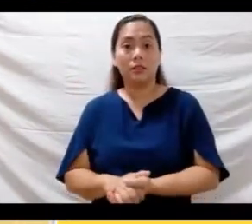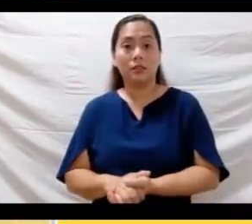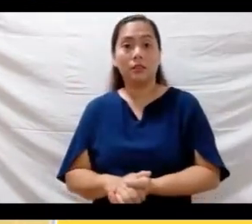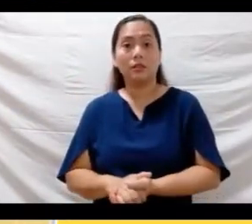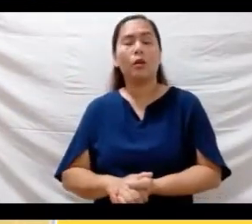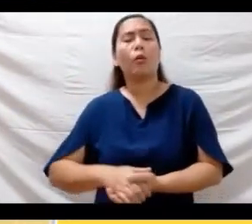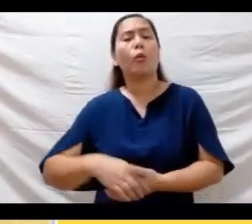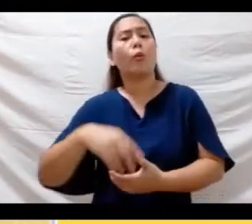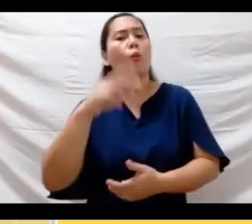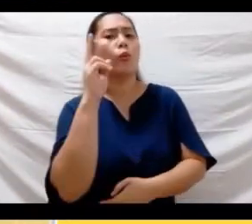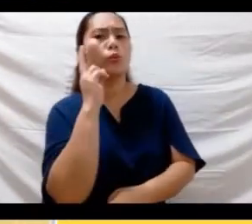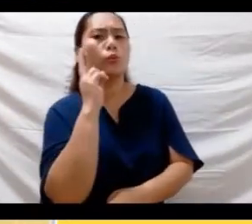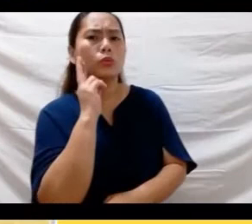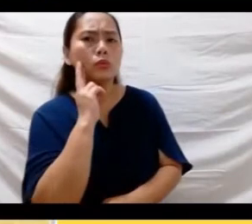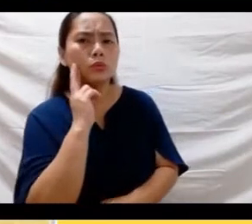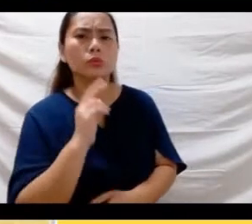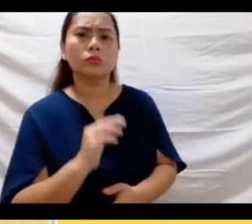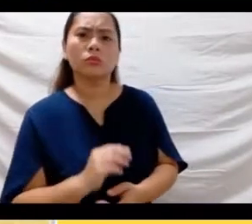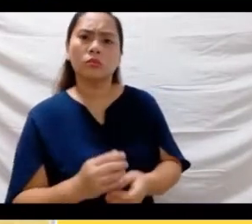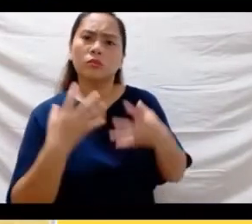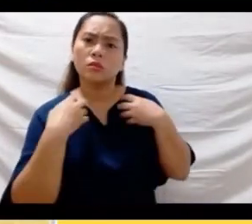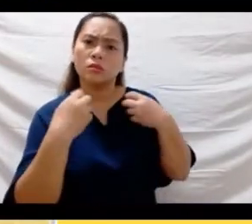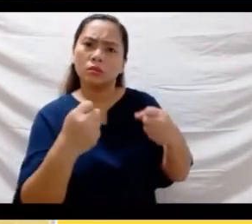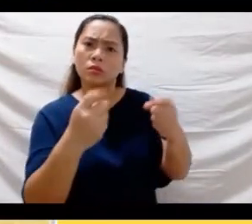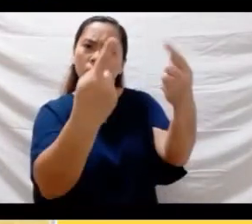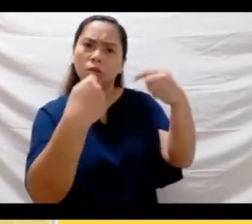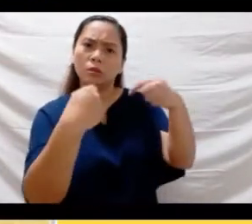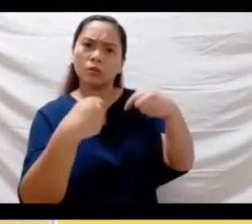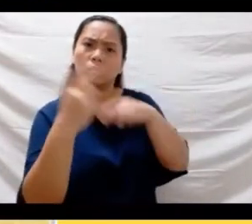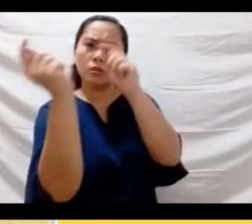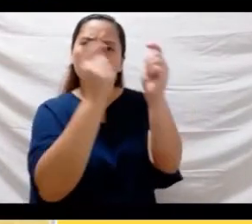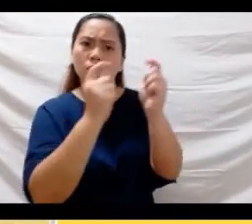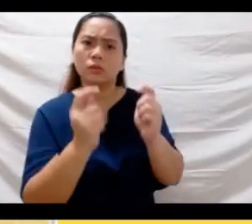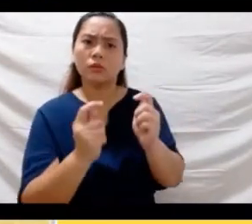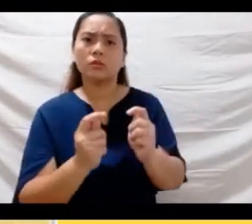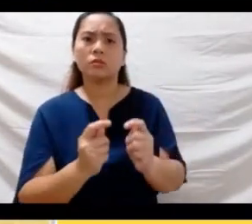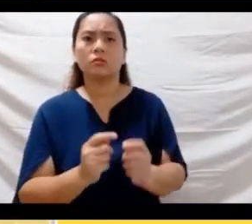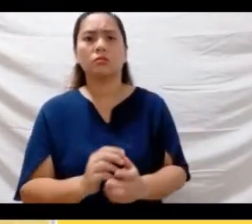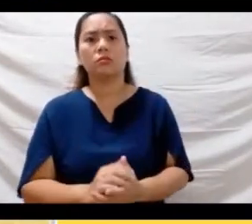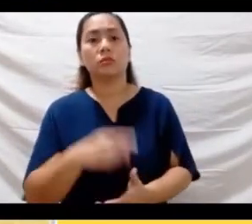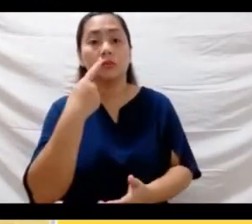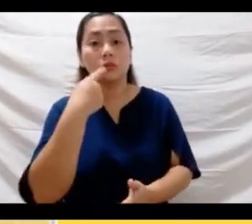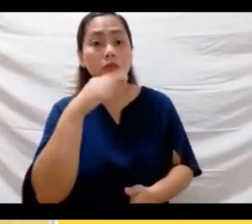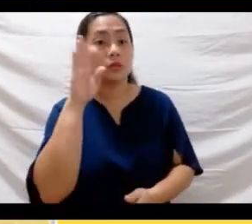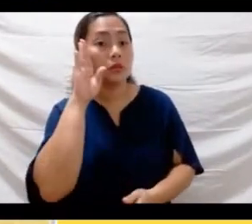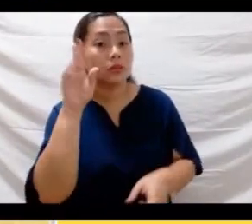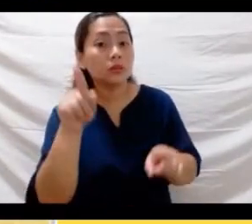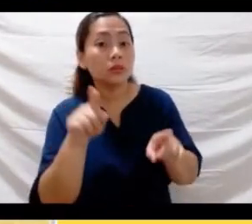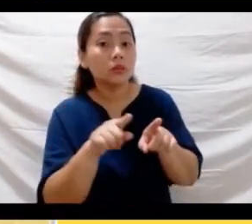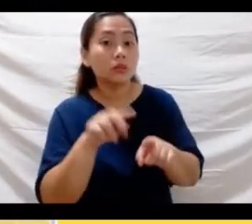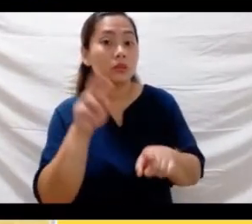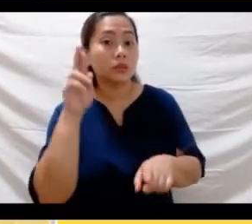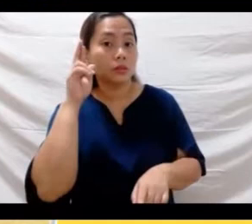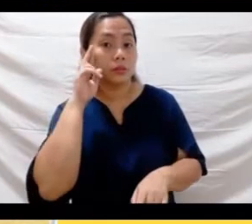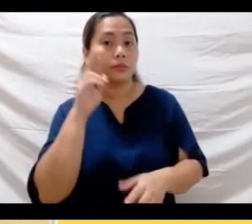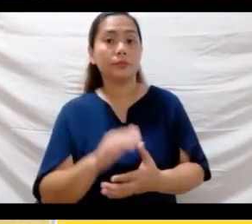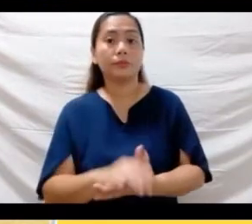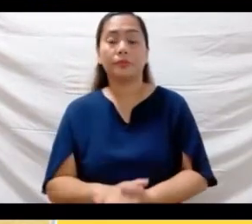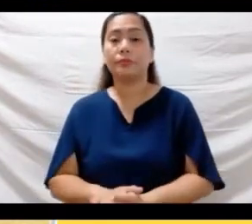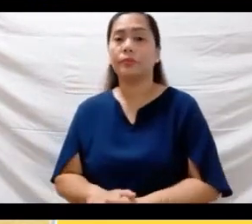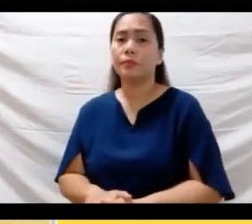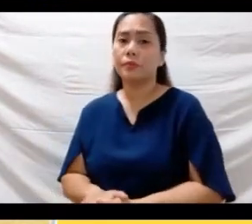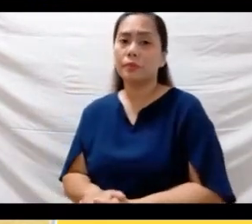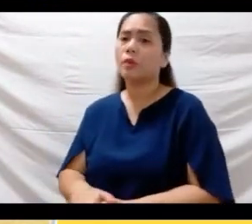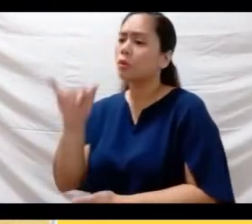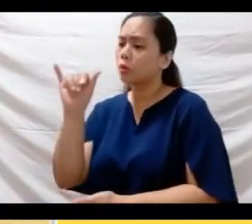Aba, Rowena, malakas pala ang paparating na bagyo, ang sabi ng kanyang Kuya Ramon.